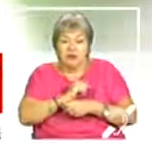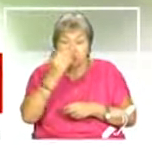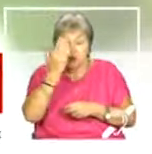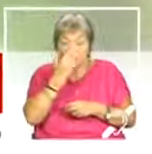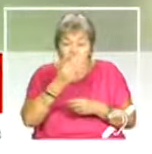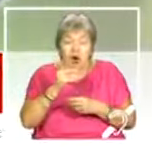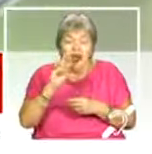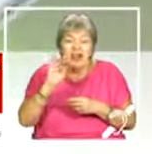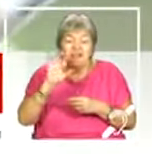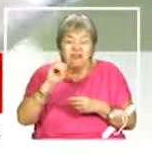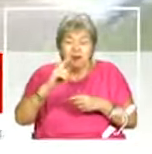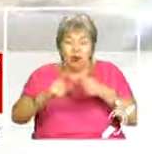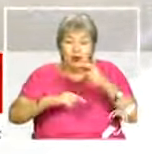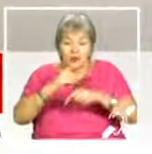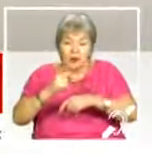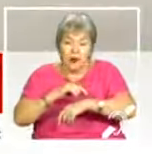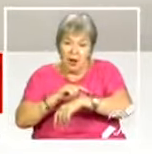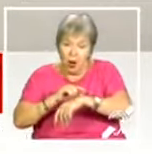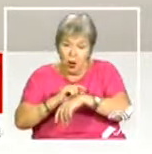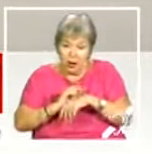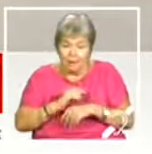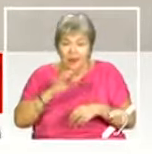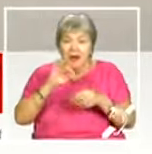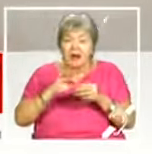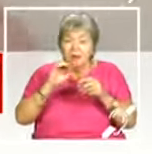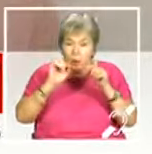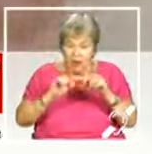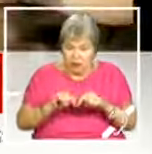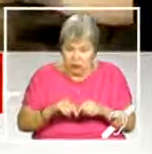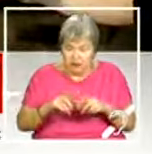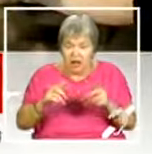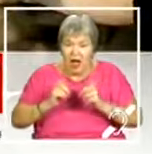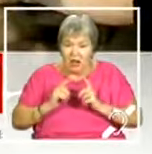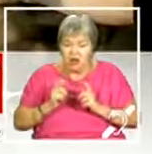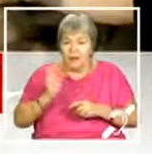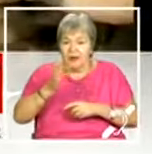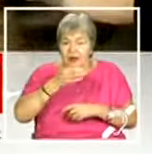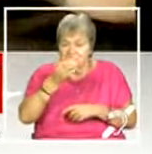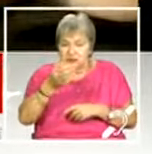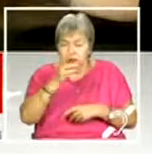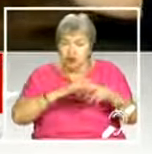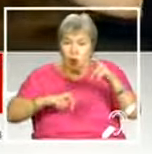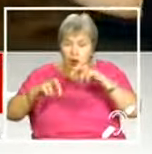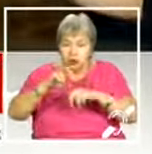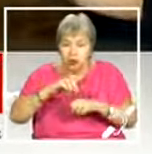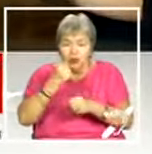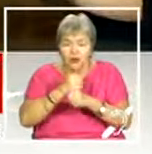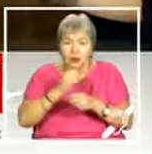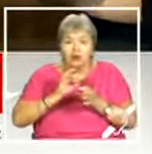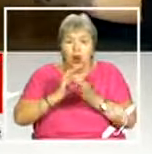în următoarele ore. Așteaptă în acest moment un rezultat al anchetei desfășurate de conducerea liceului.